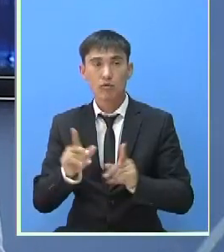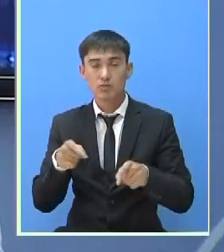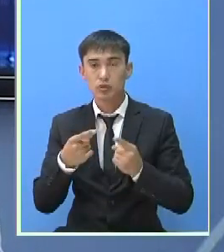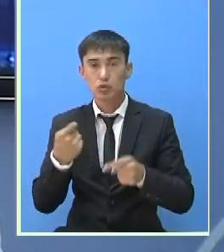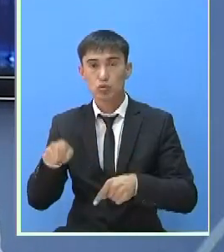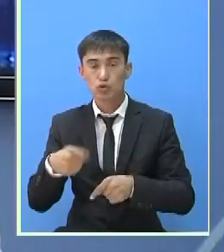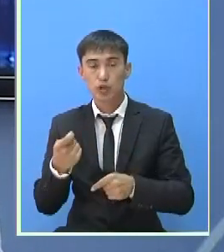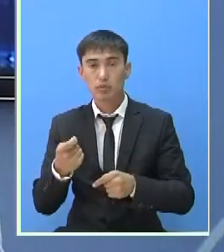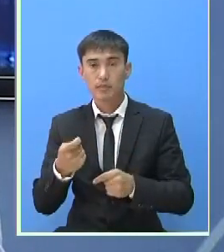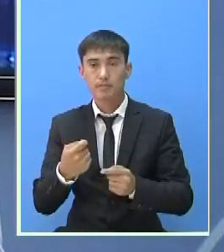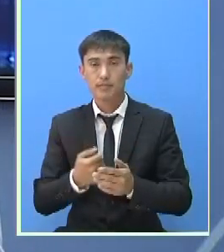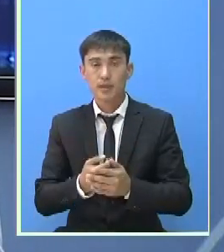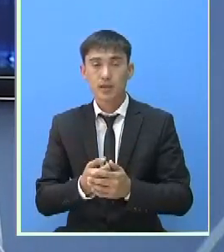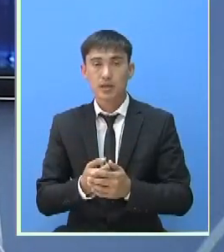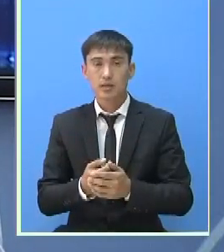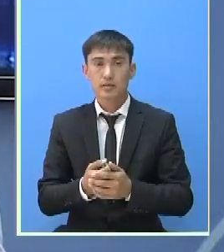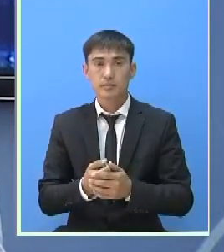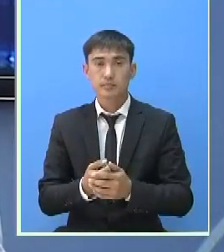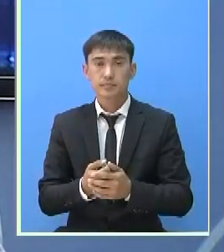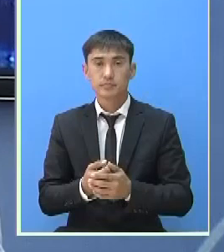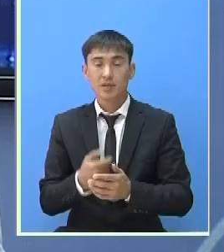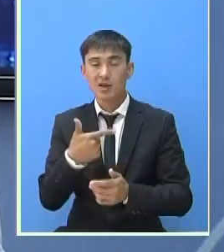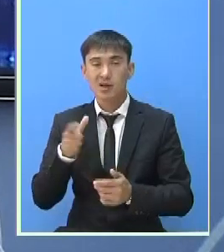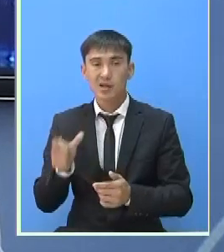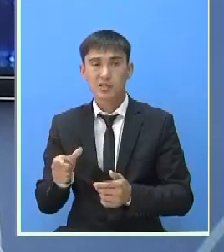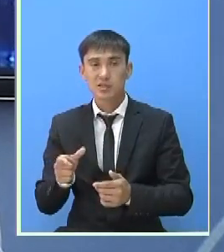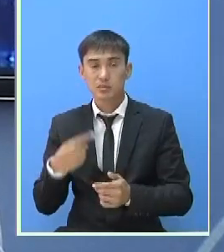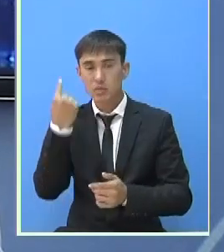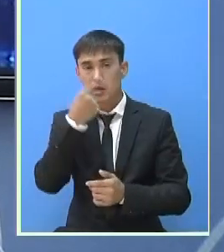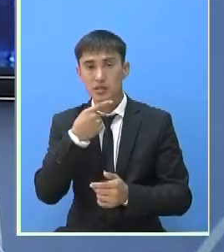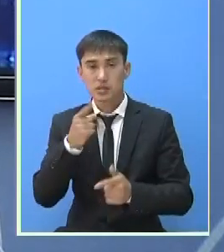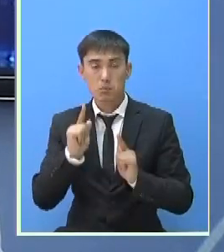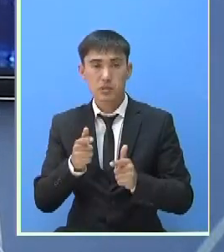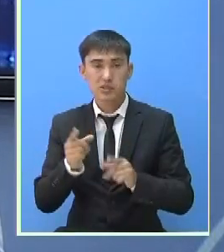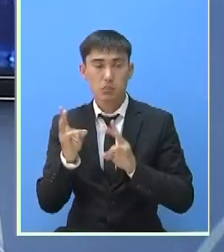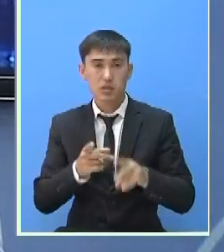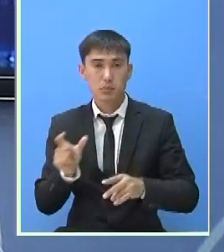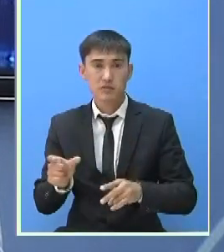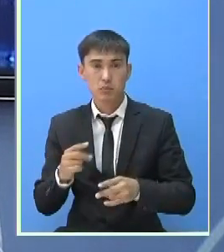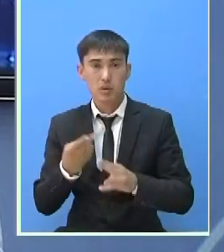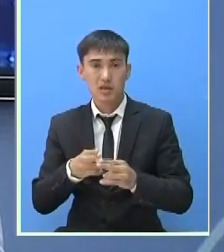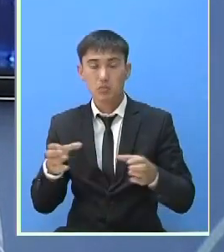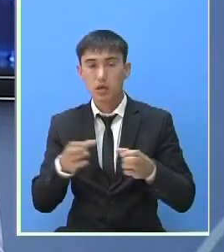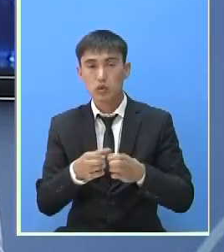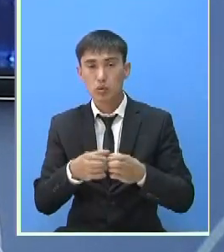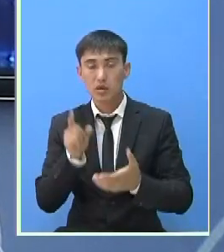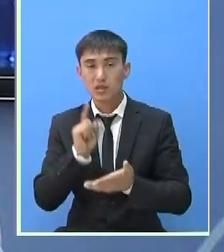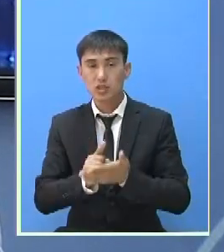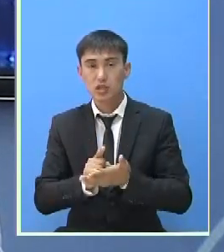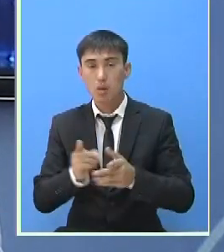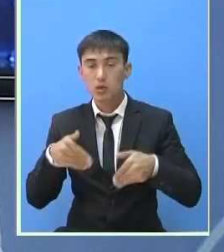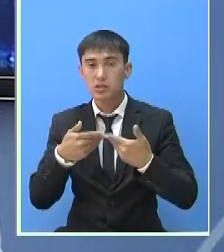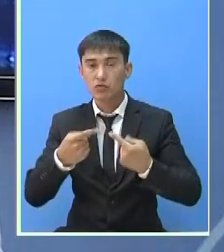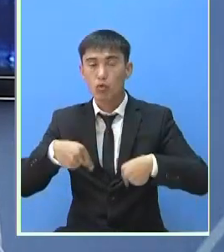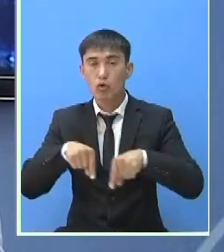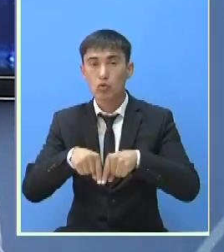ущерба с виновного лица. Поэтому граждане, лица, признанные потерпевшими по этим категориям лиц, они должны обратиться в органы